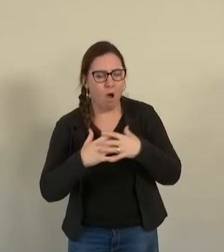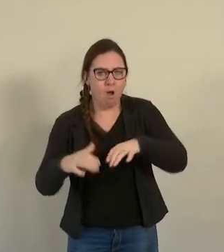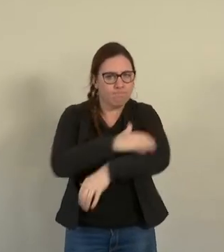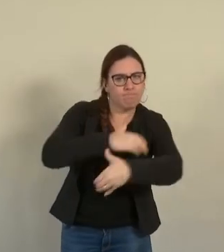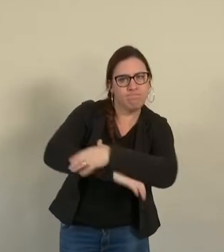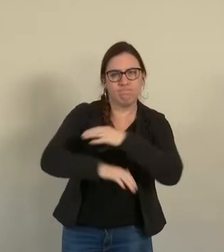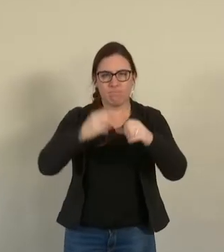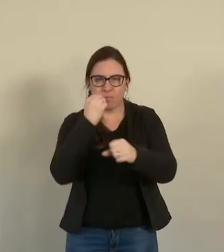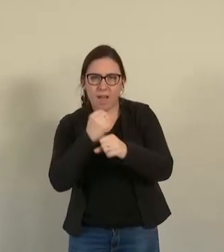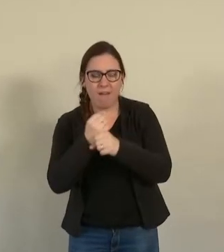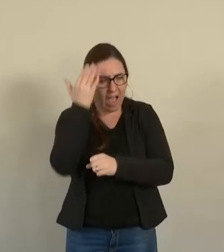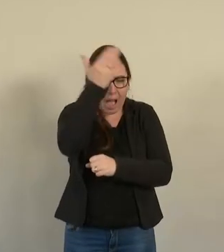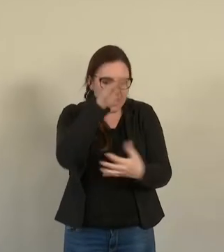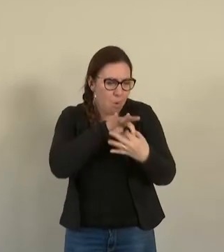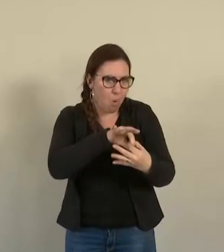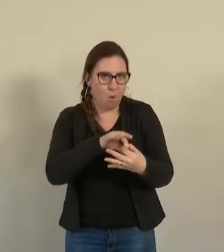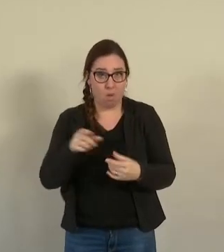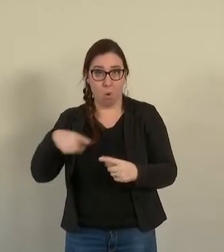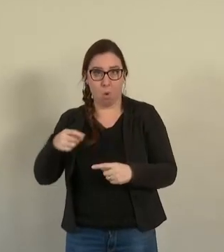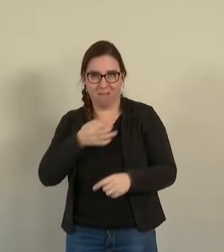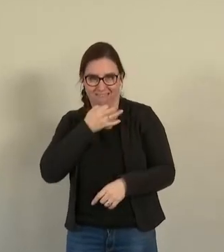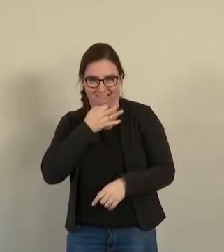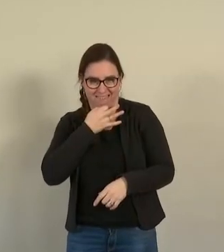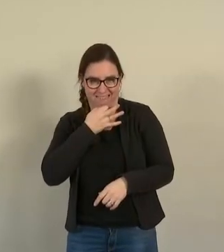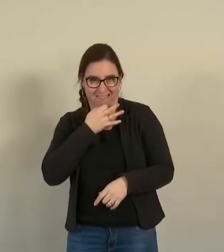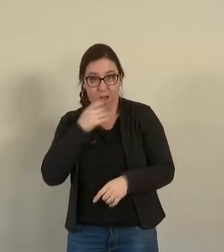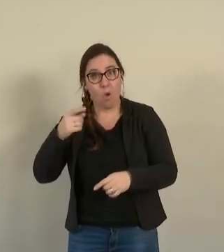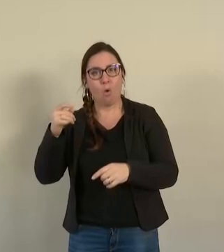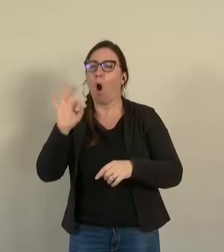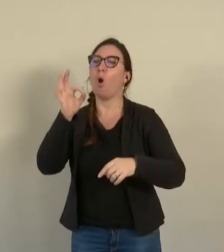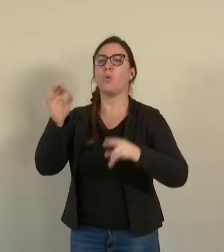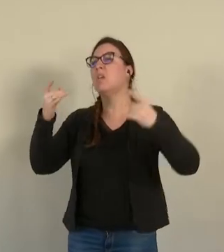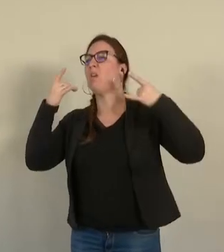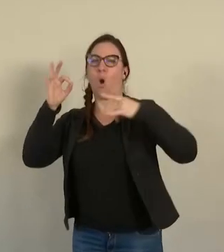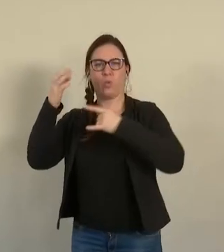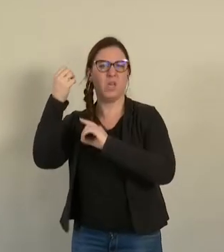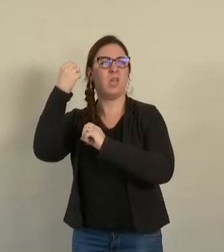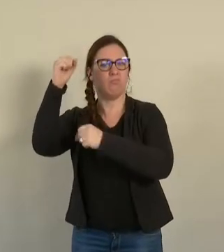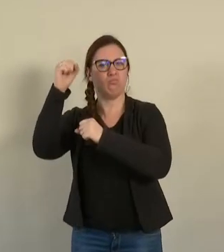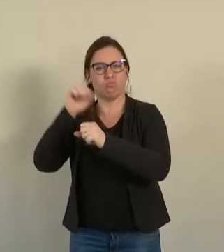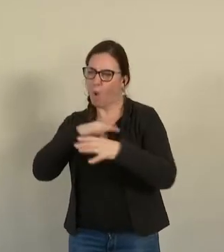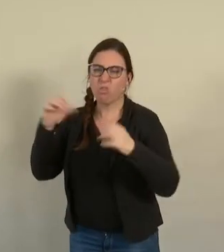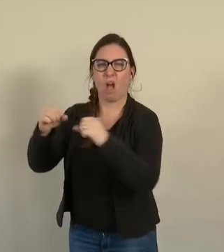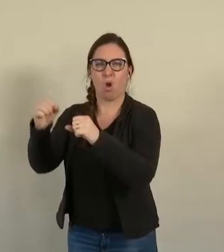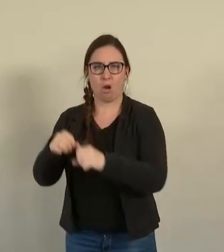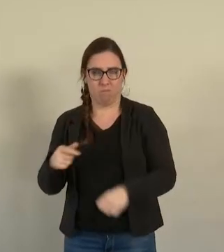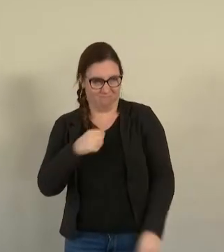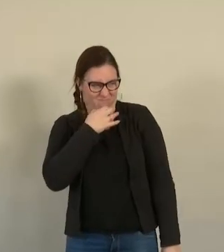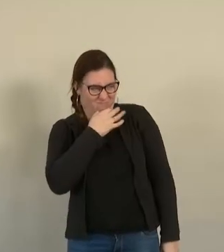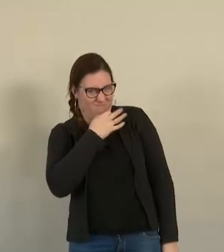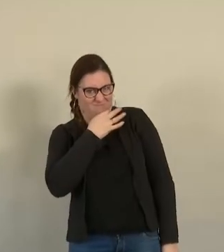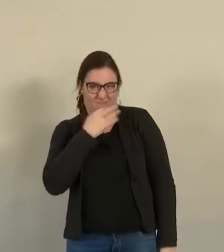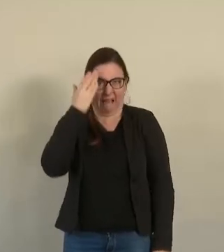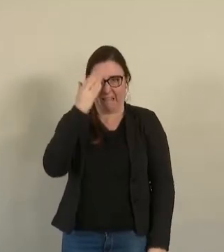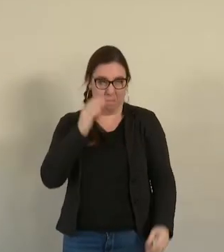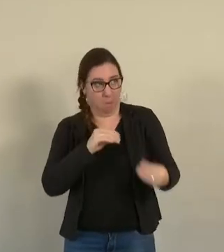quotidien sont proches des animaux Rican les mêmes qui soutiennent les agriculteurs publiquement hein ou encore lorsque l'on dit qu'il faut